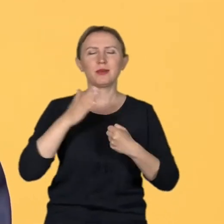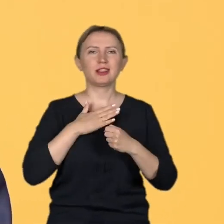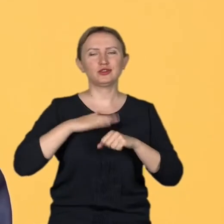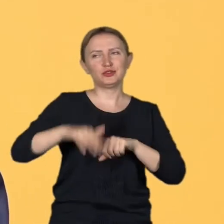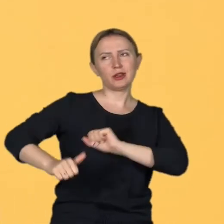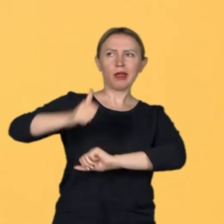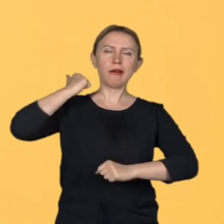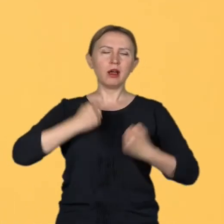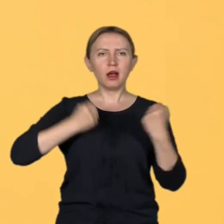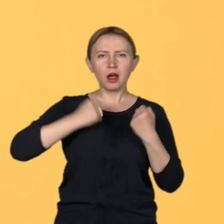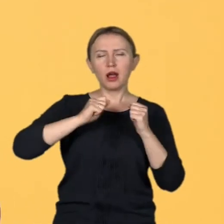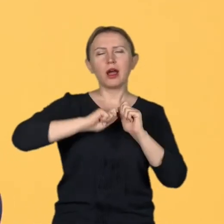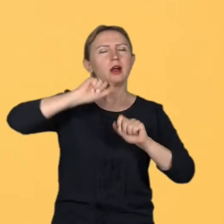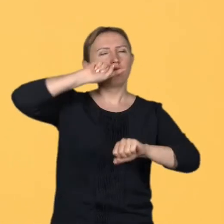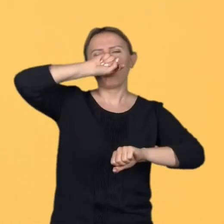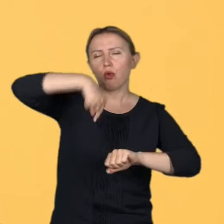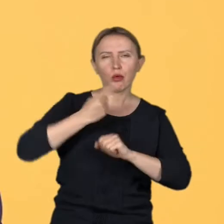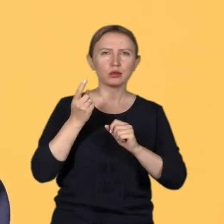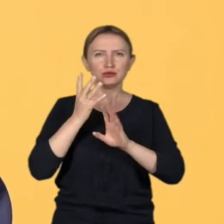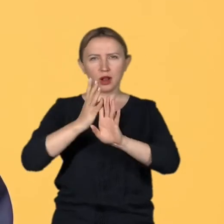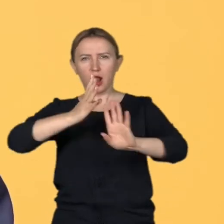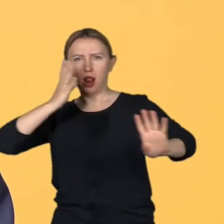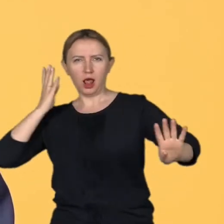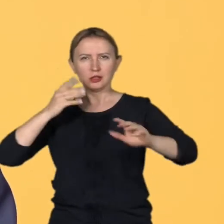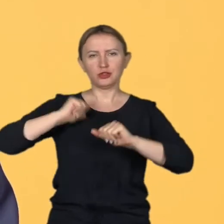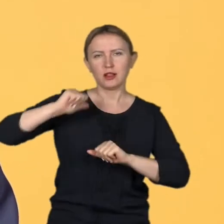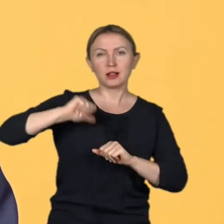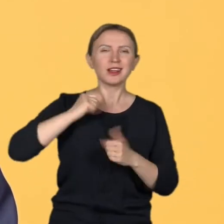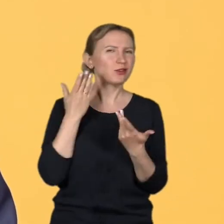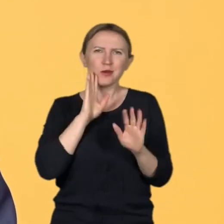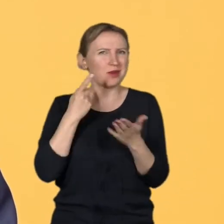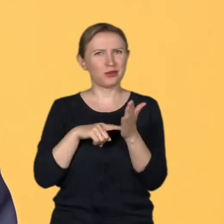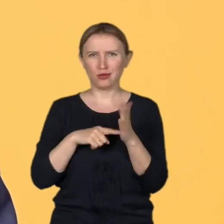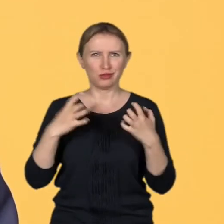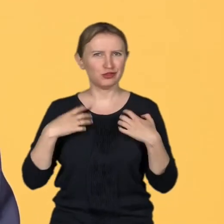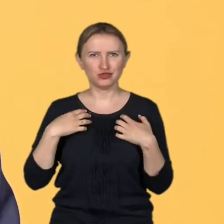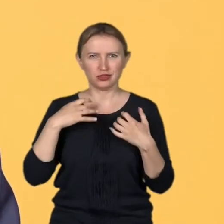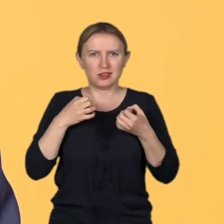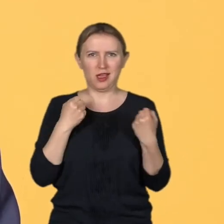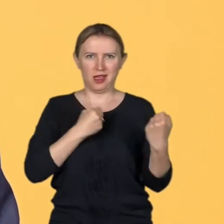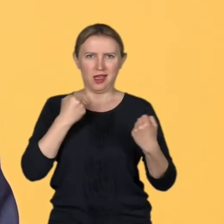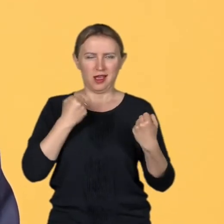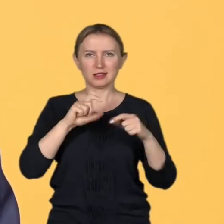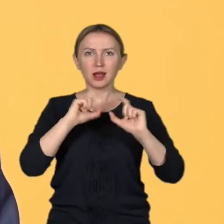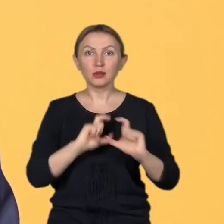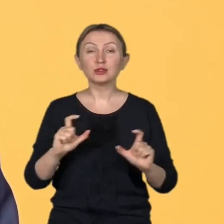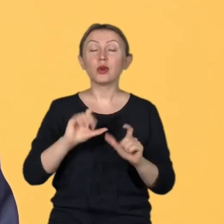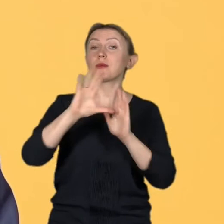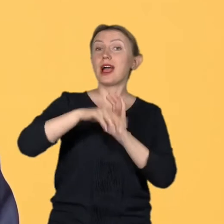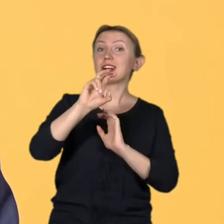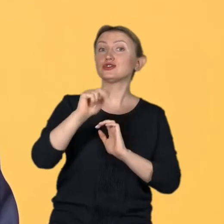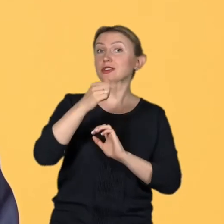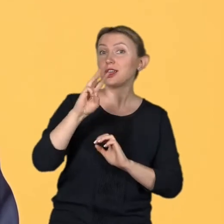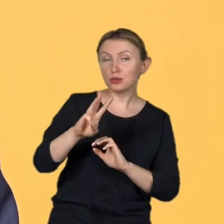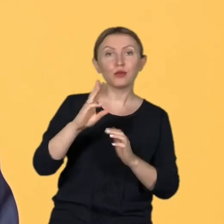naprawdę spędzając godziny w korkach. Chyba nie o to chodzi, prawda, żeby tak żyć. Takie miasta jak Chrzanów,